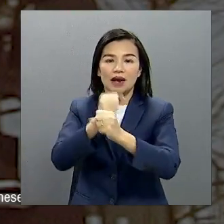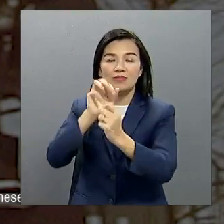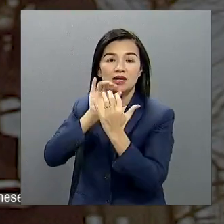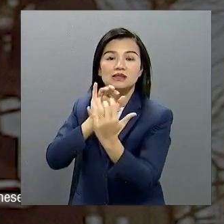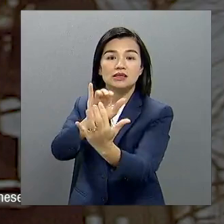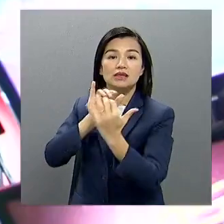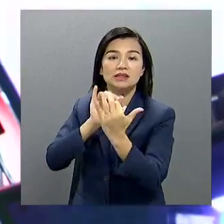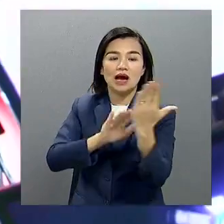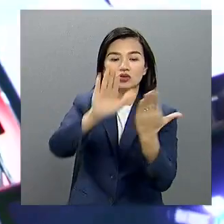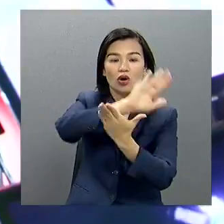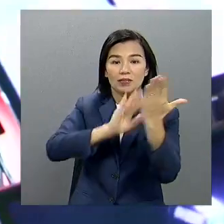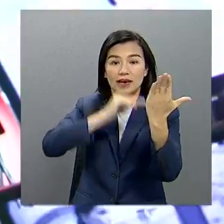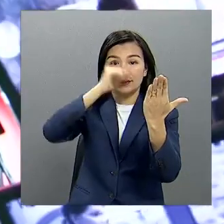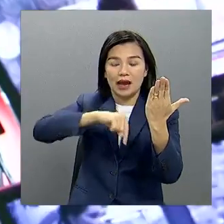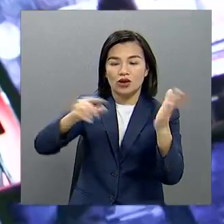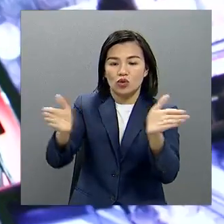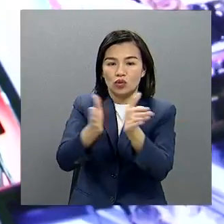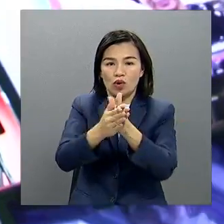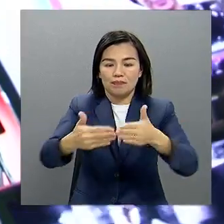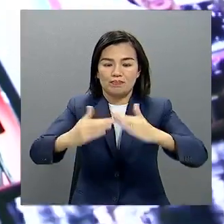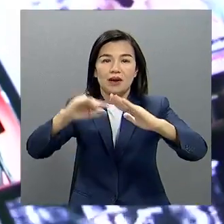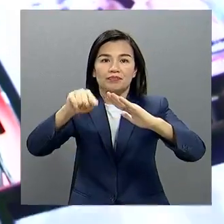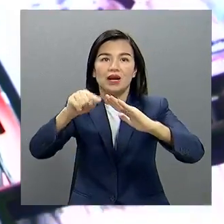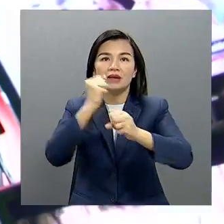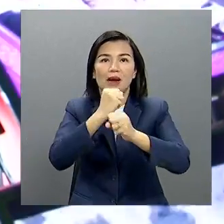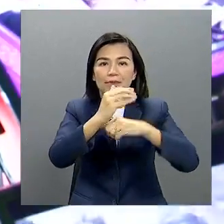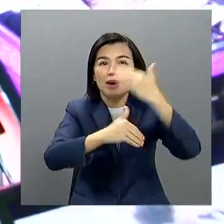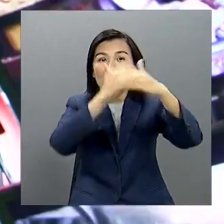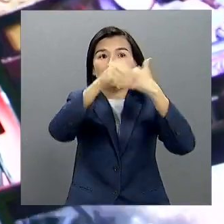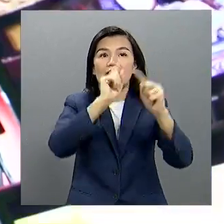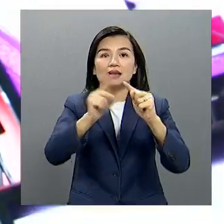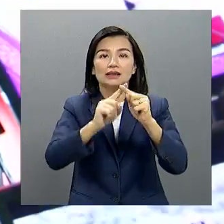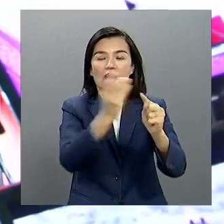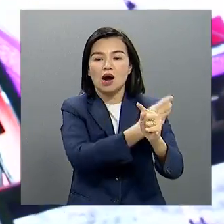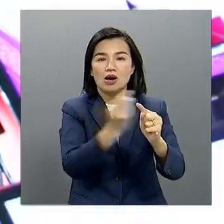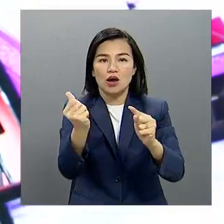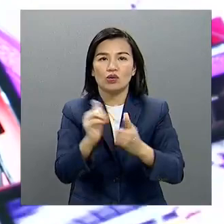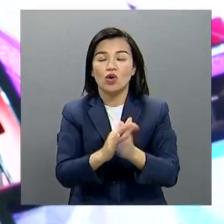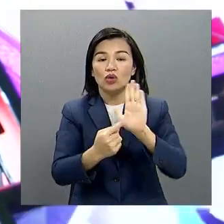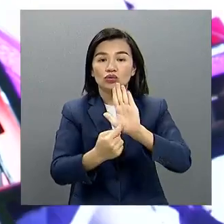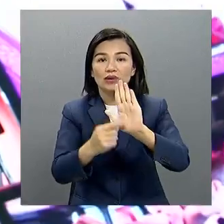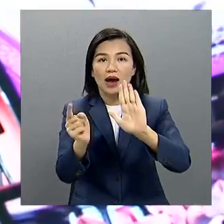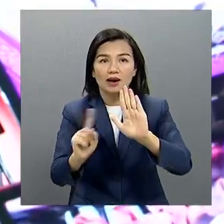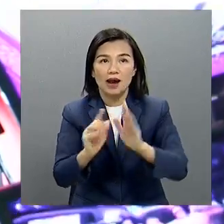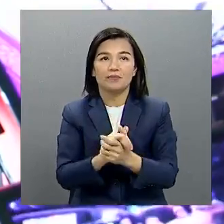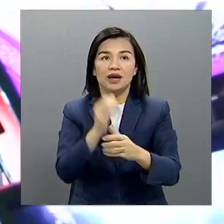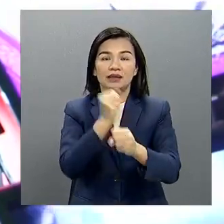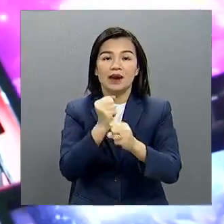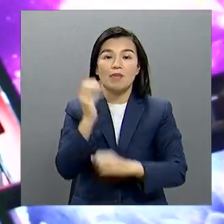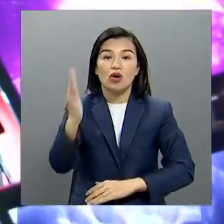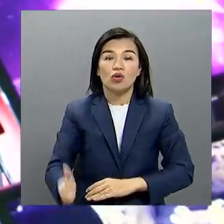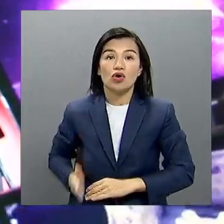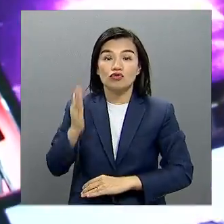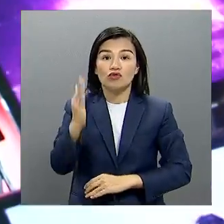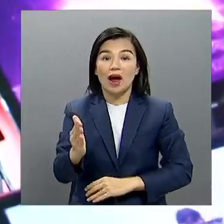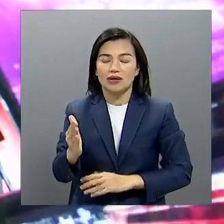อยู่ที่เดียวกันจึงเกิดการพัฒนามากมายอย่างรวดเร็วตามมาเช่นมีการนำรถไฟมาสนับสนุนกิจการไปรษ